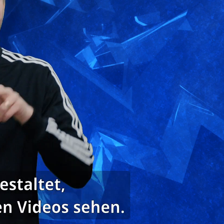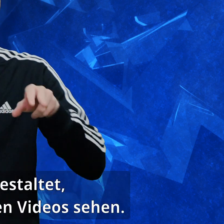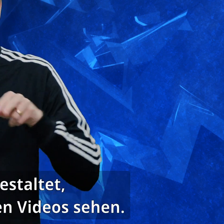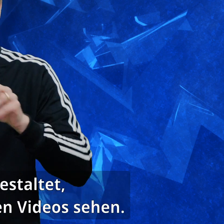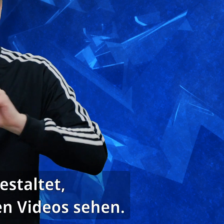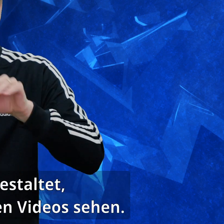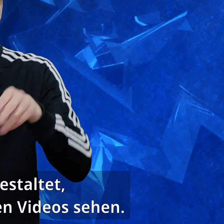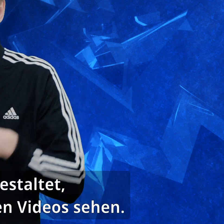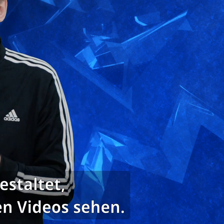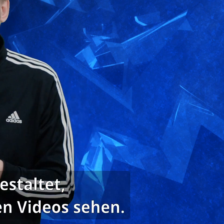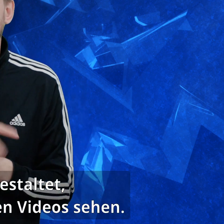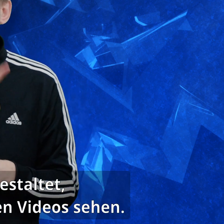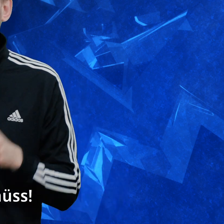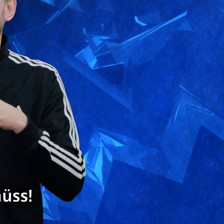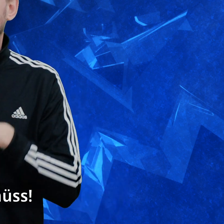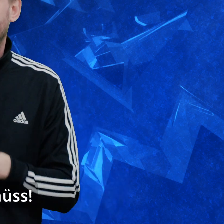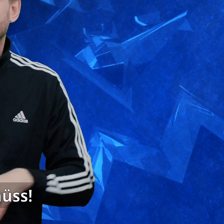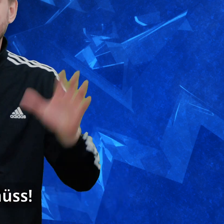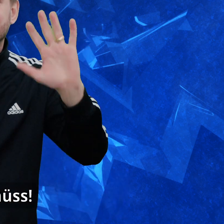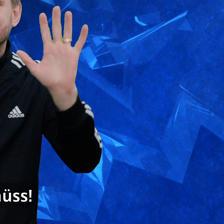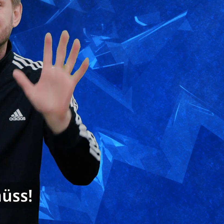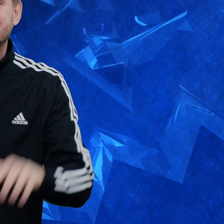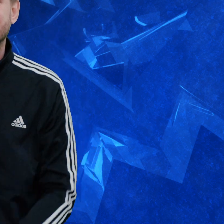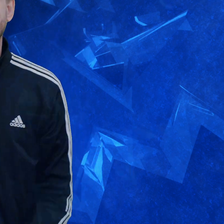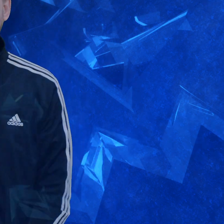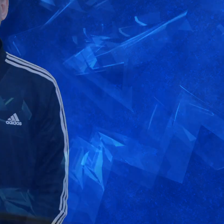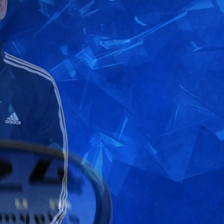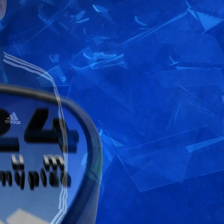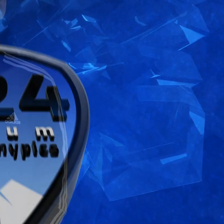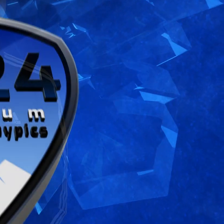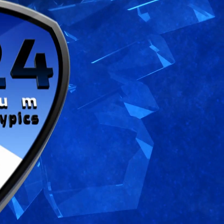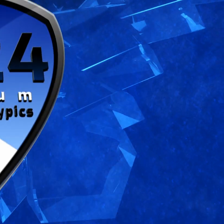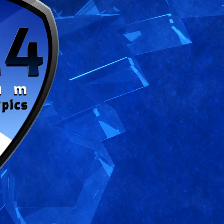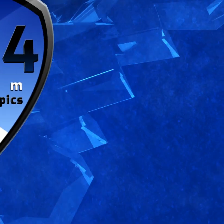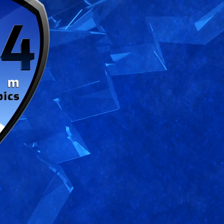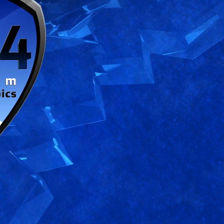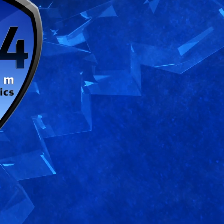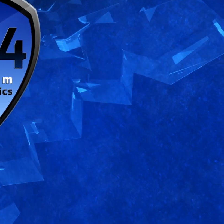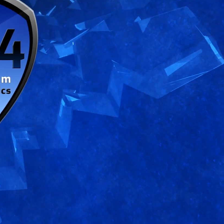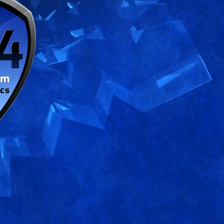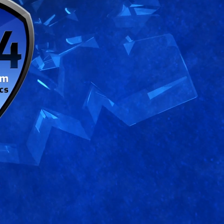Wie sich der Tag gestaltet, werdet ihr in den nächsten Videos sehen. Bis dann, tschüss.